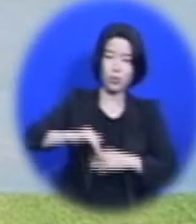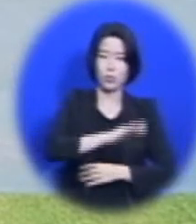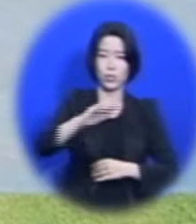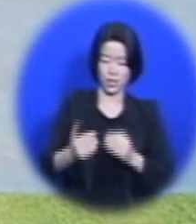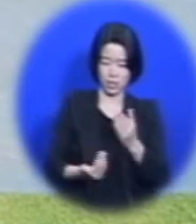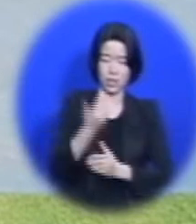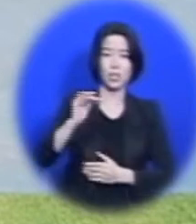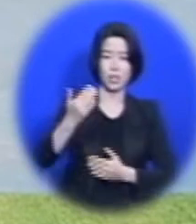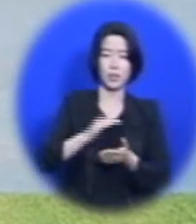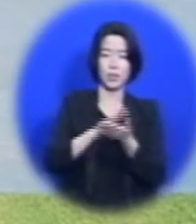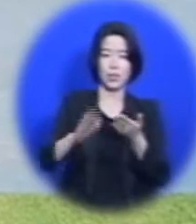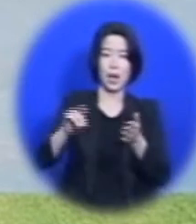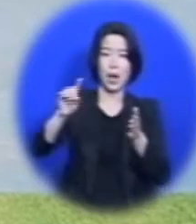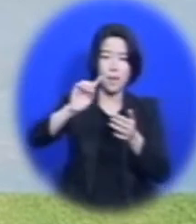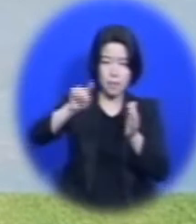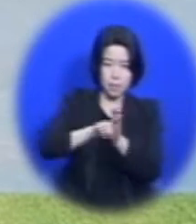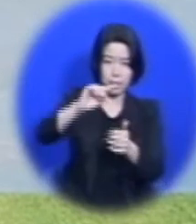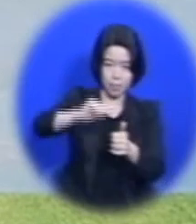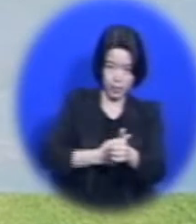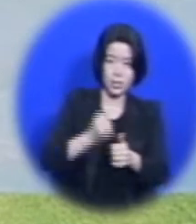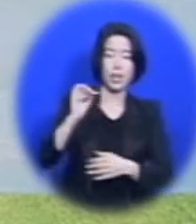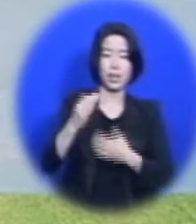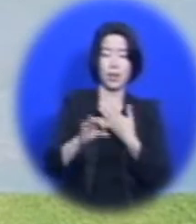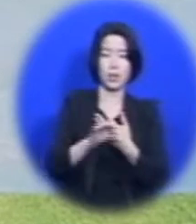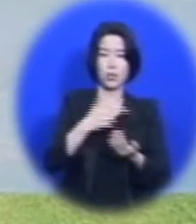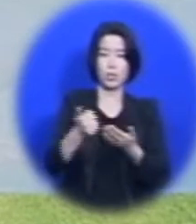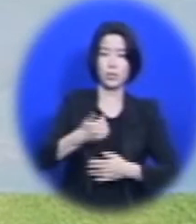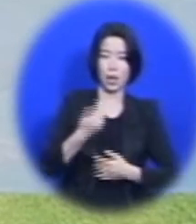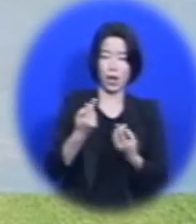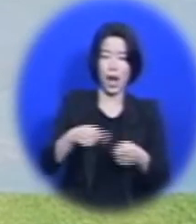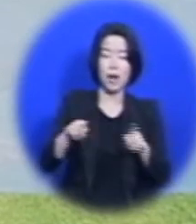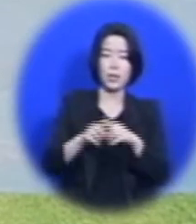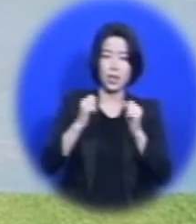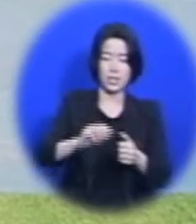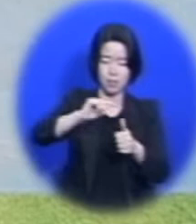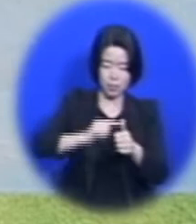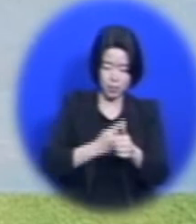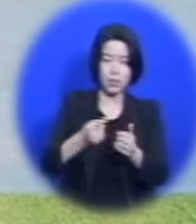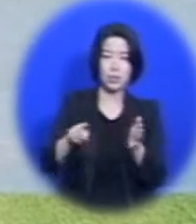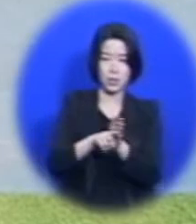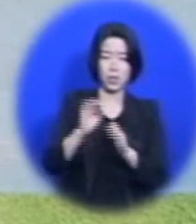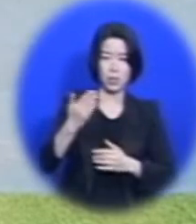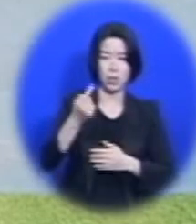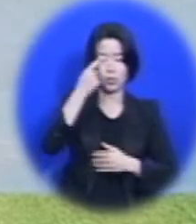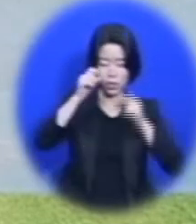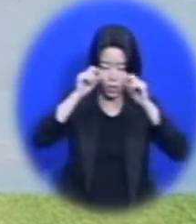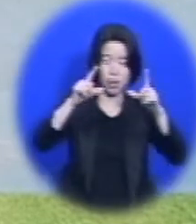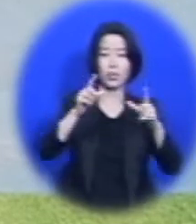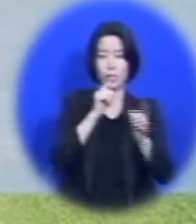일어나요. 믿어지게 되면 주님이 나와 함께 계시는 게 믿어지게 되면 눈이 열렸다고 하는